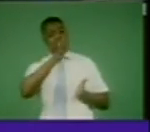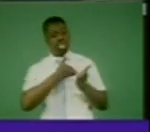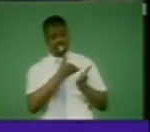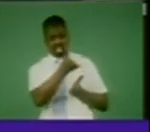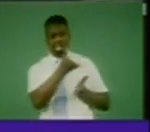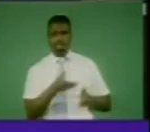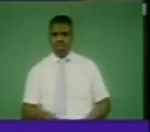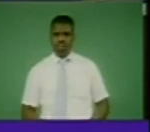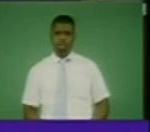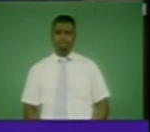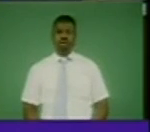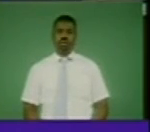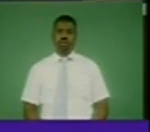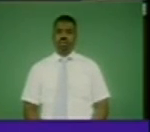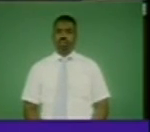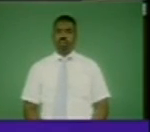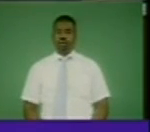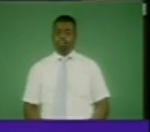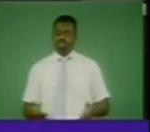Mheshimiwa Mwenyekiti, sura ya 16